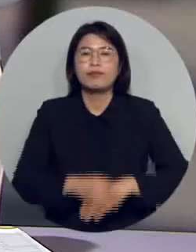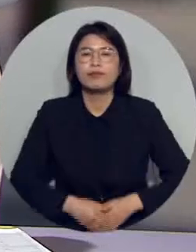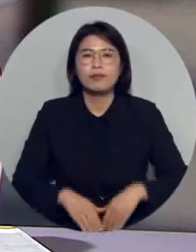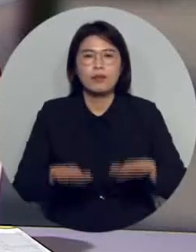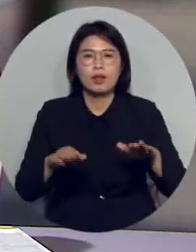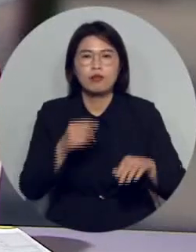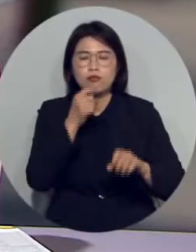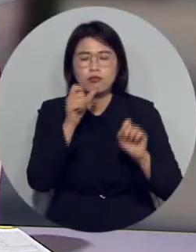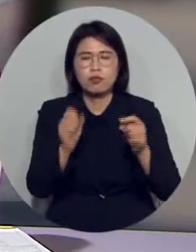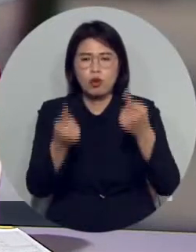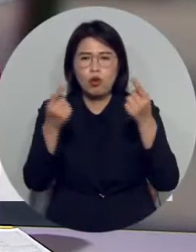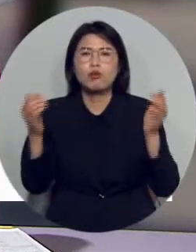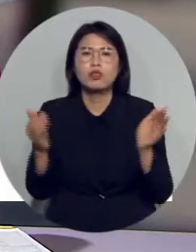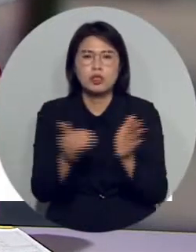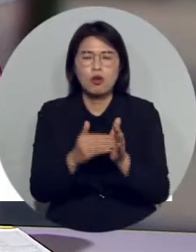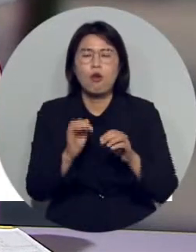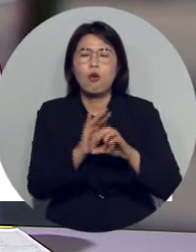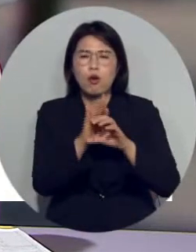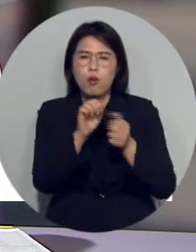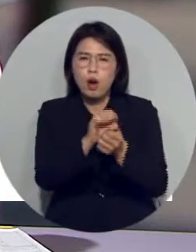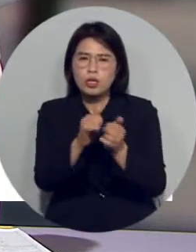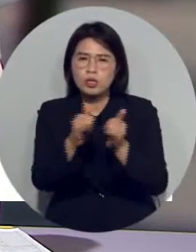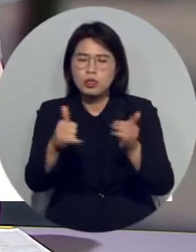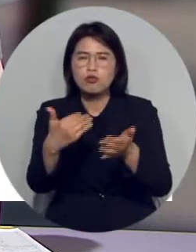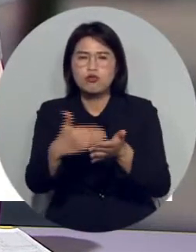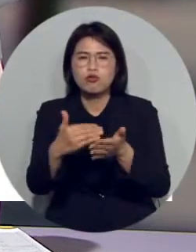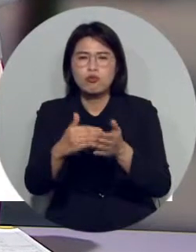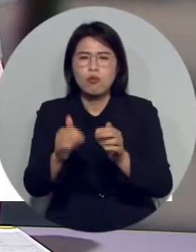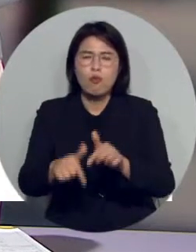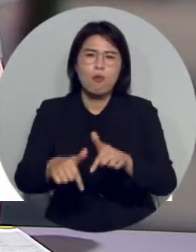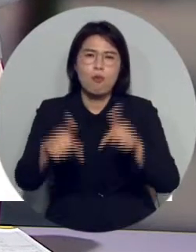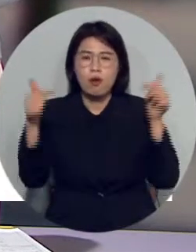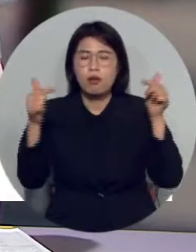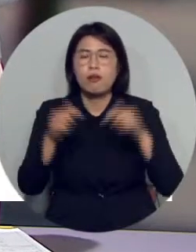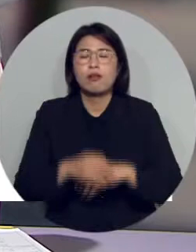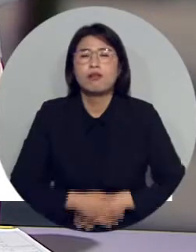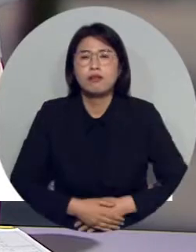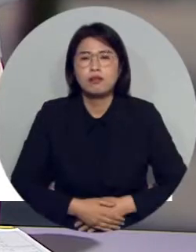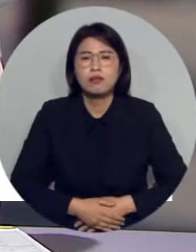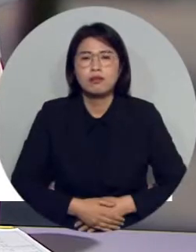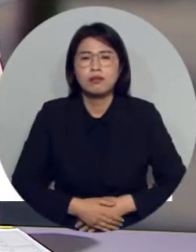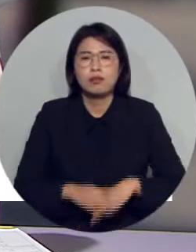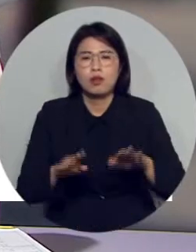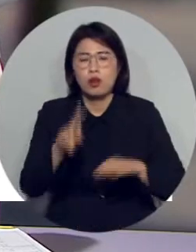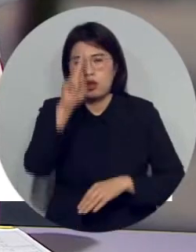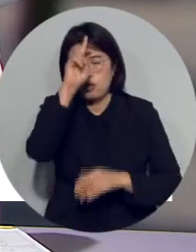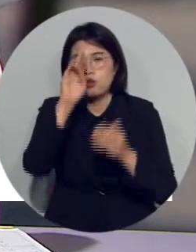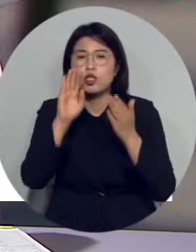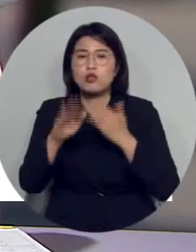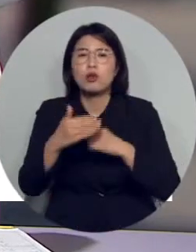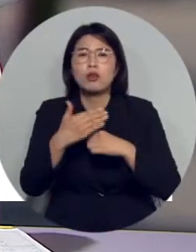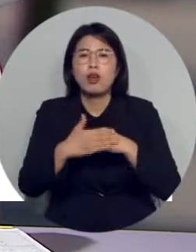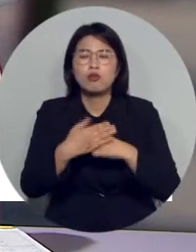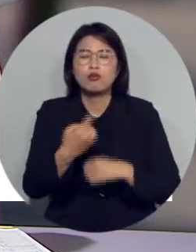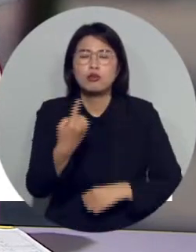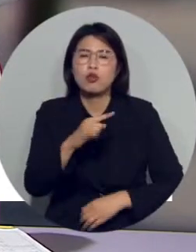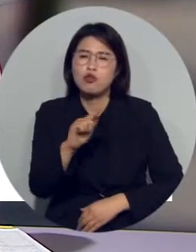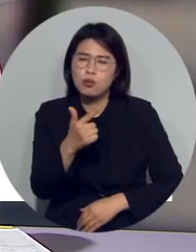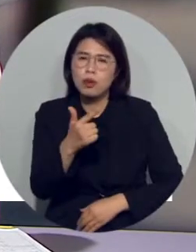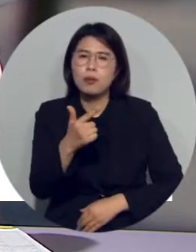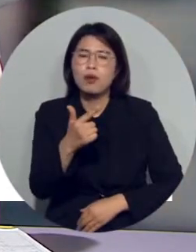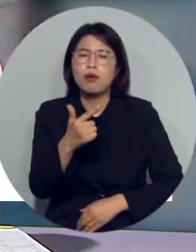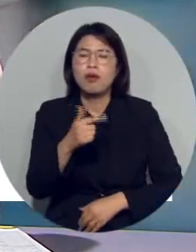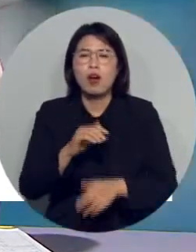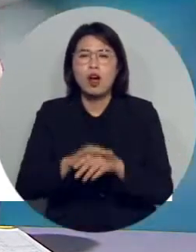설 연휴 를 거치며 코론 알고 확진 자가 폭발적으로 늘고 있습니다 오늘 0c 이후에도 대구는 1,600 명 대